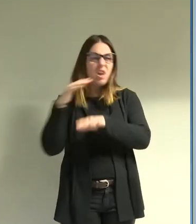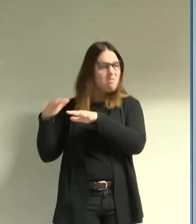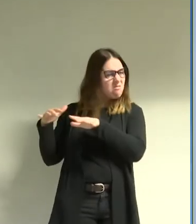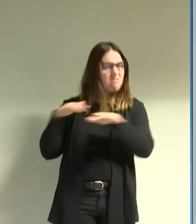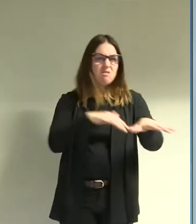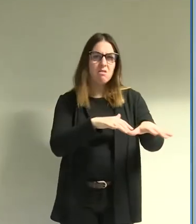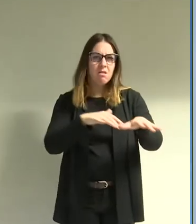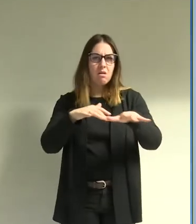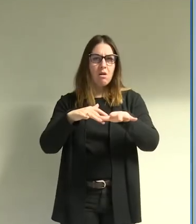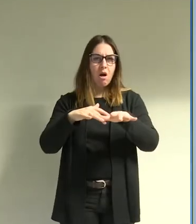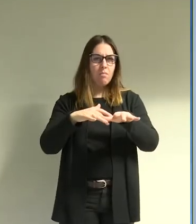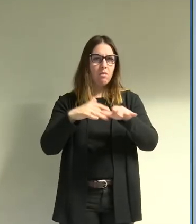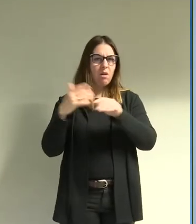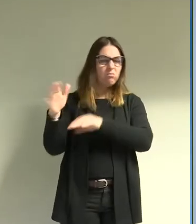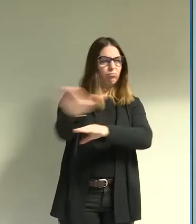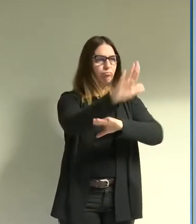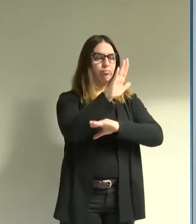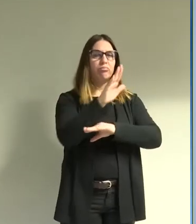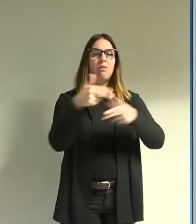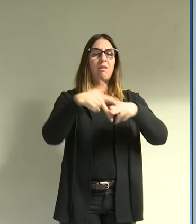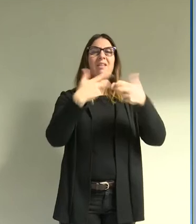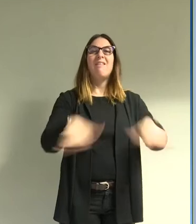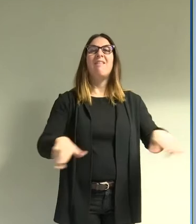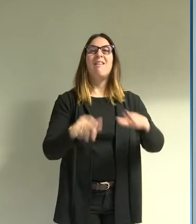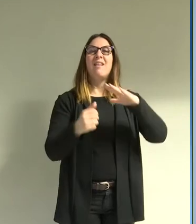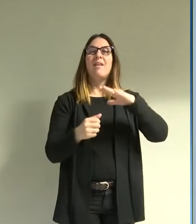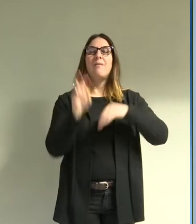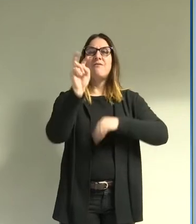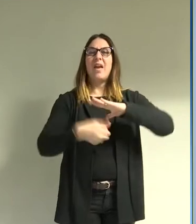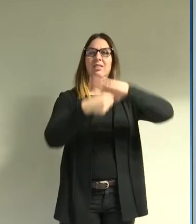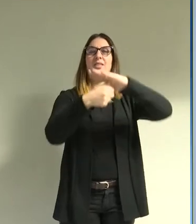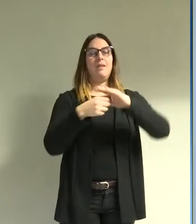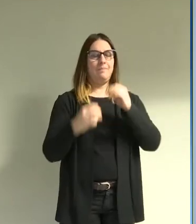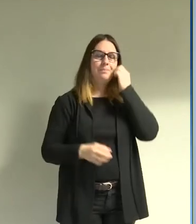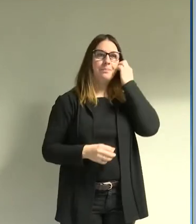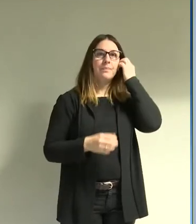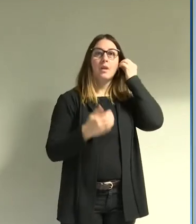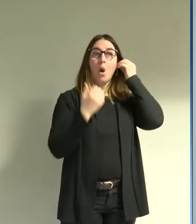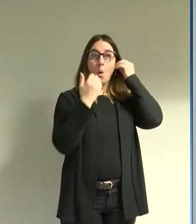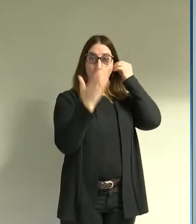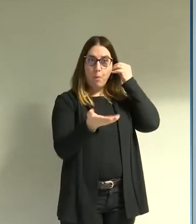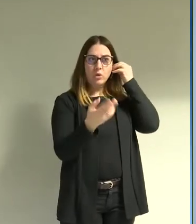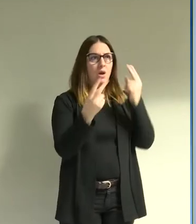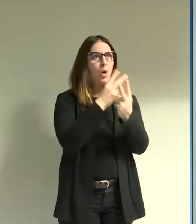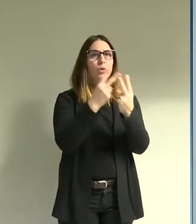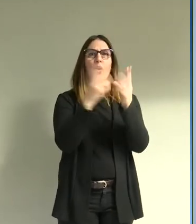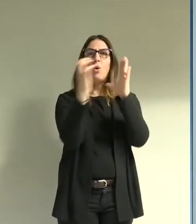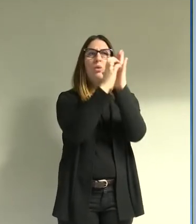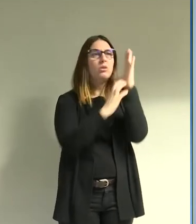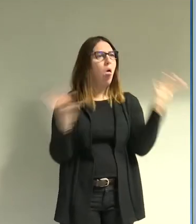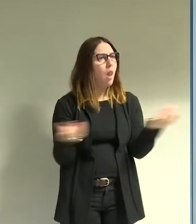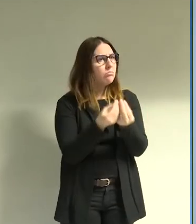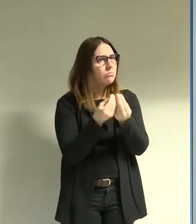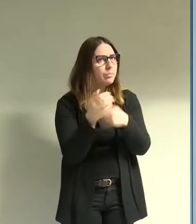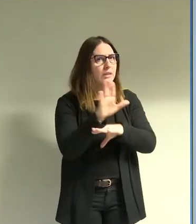extrêmement puissant pour l'ouverture de capitale verte je soumets cette délibération les deux sous vous devez présenter